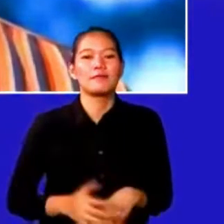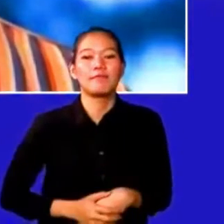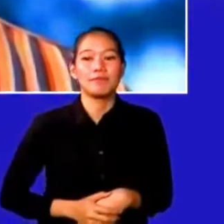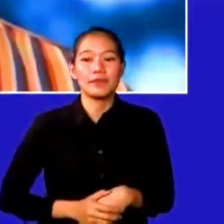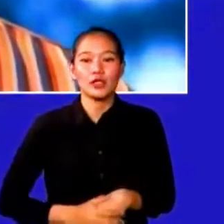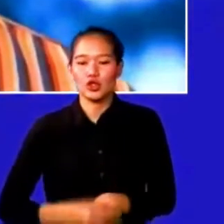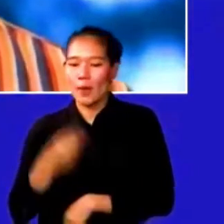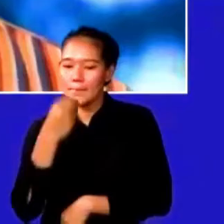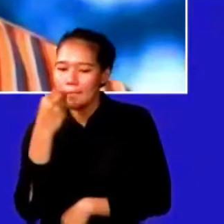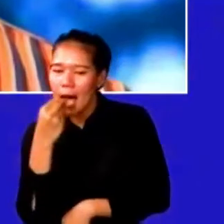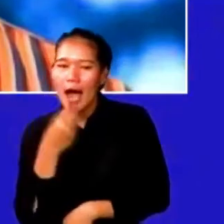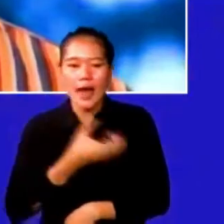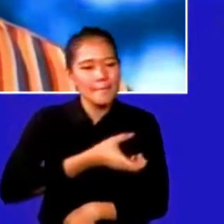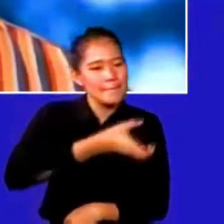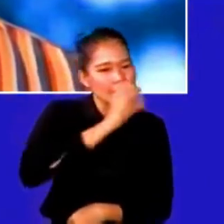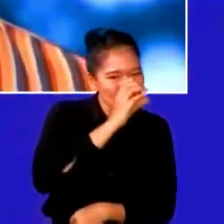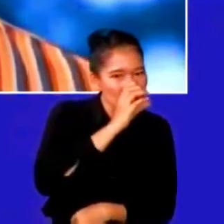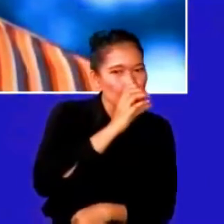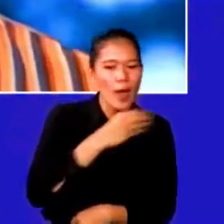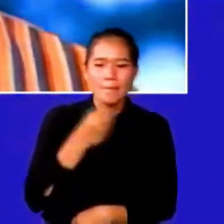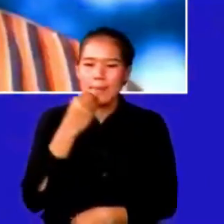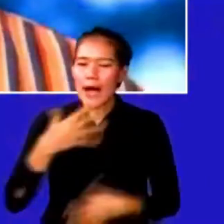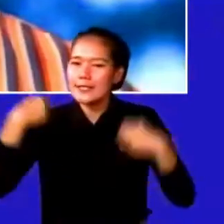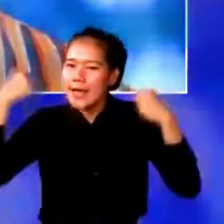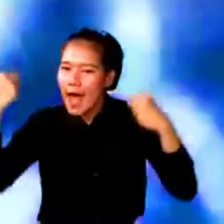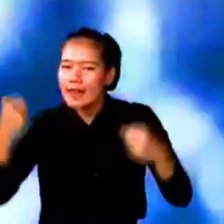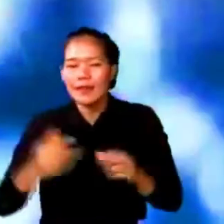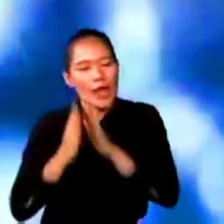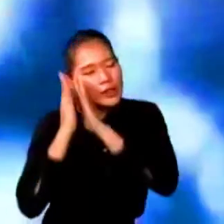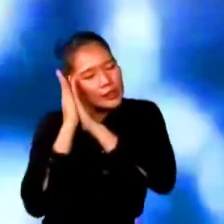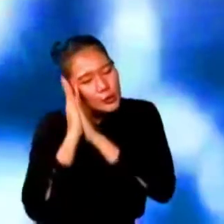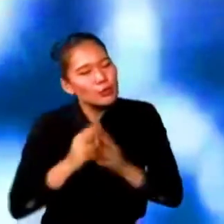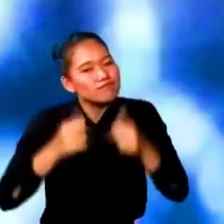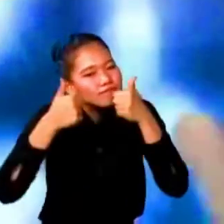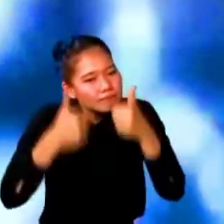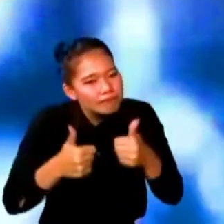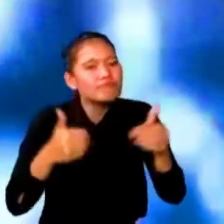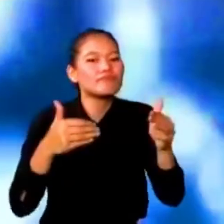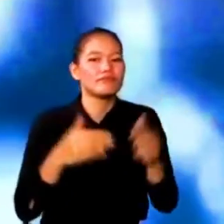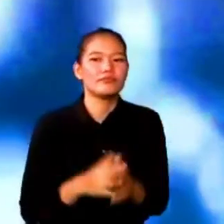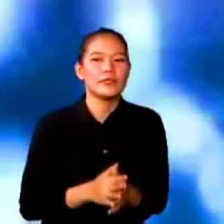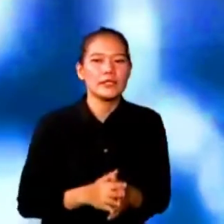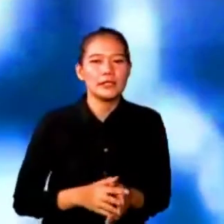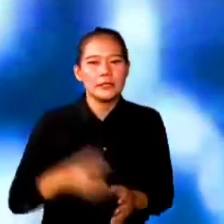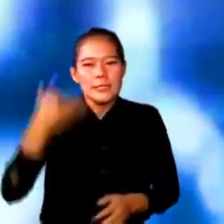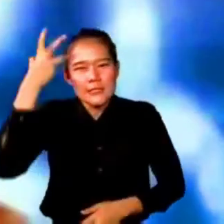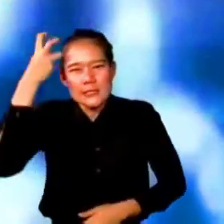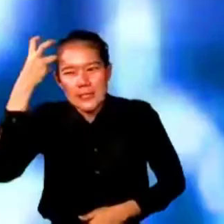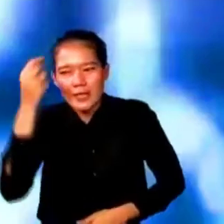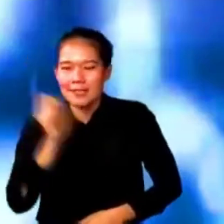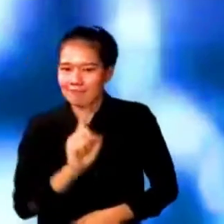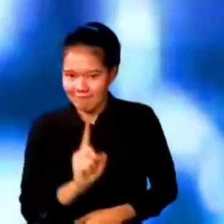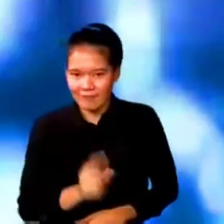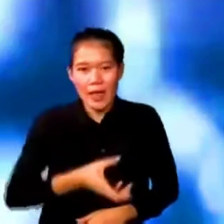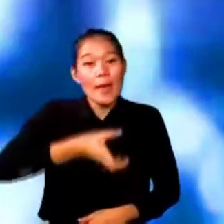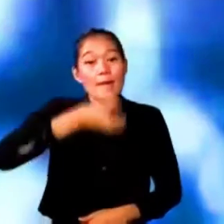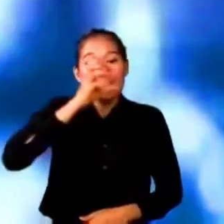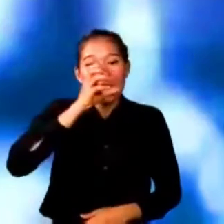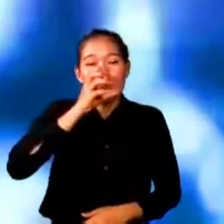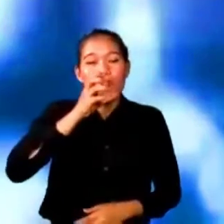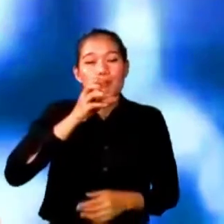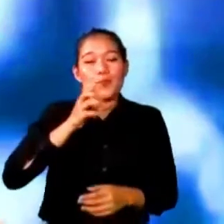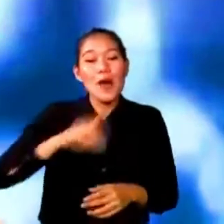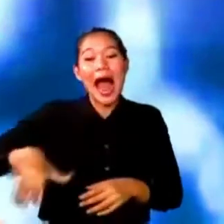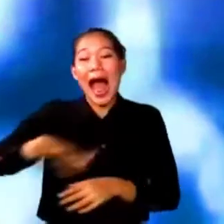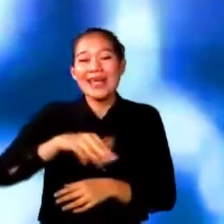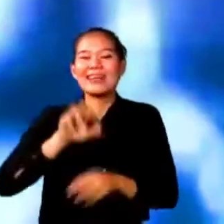dan cara makan cara minum dia makan sehat tidur cukup biar kemudian jalankan fresh minum air putih 8 Gelas